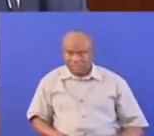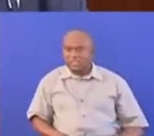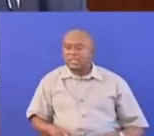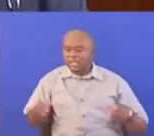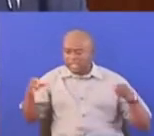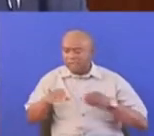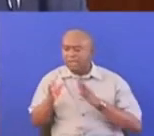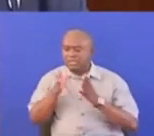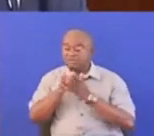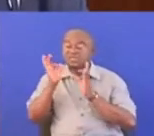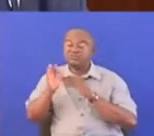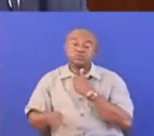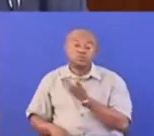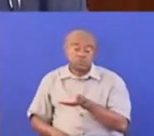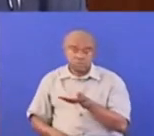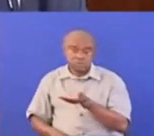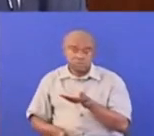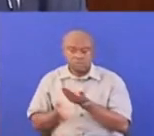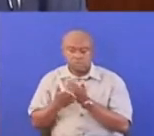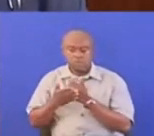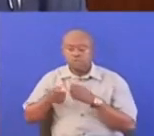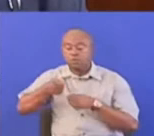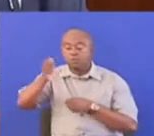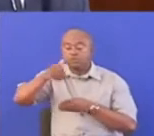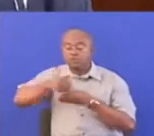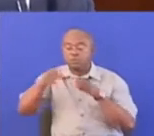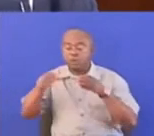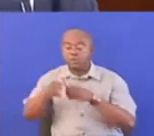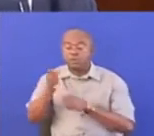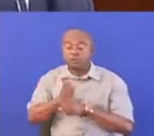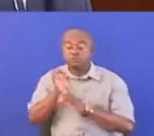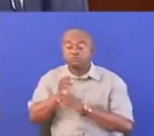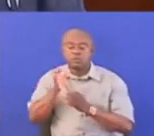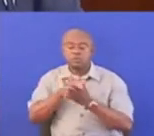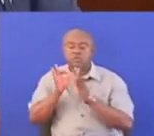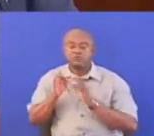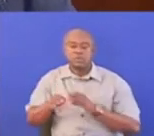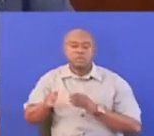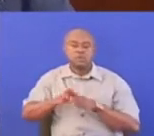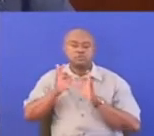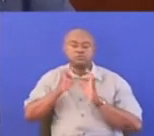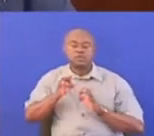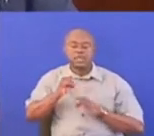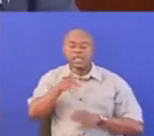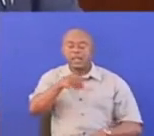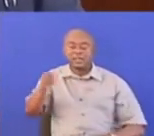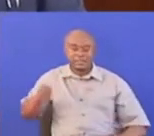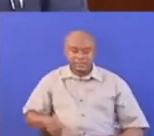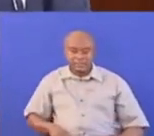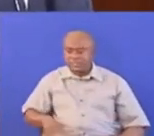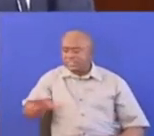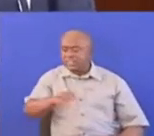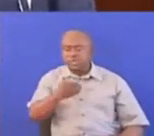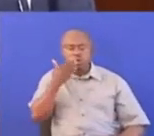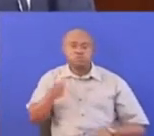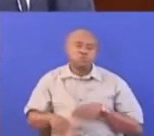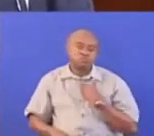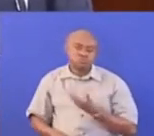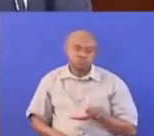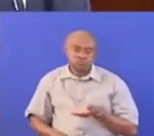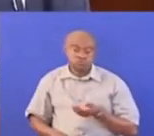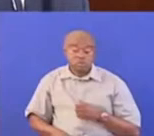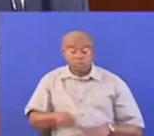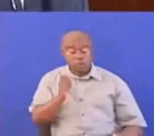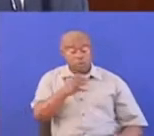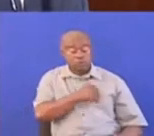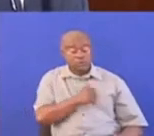kamati, na niwapongeze sana kamati kwa kazi nzuri, wameeleza hapo vizuri matumizi bora ya ardhi. Hili eneo muhimu sana ambalo wenzetu wa Wizara